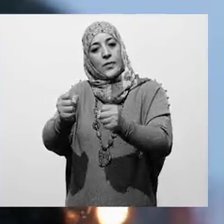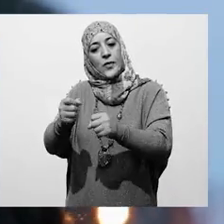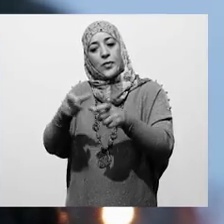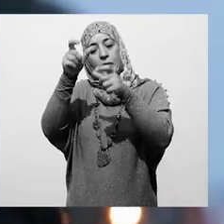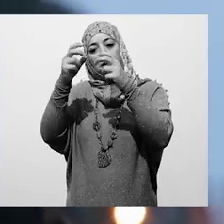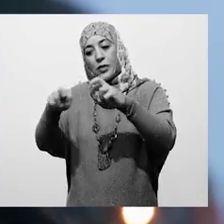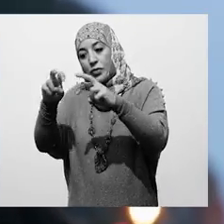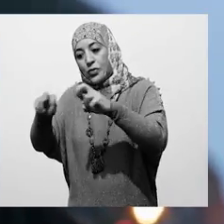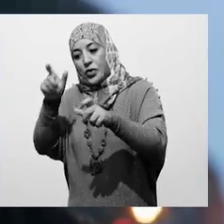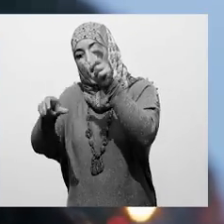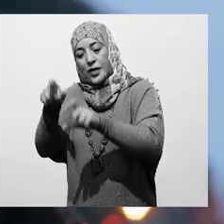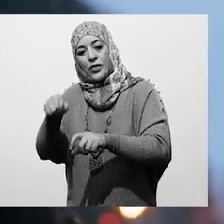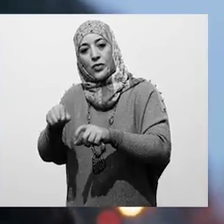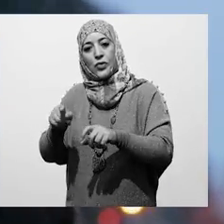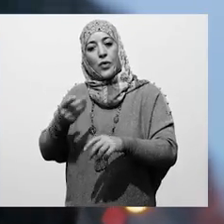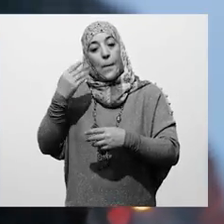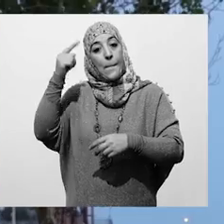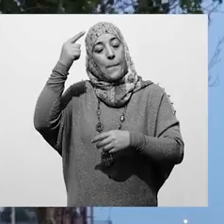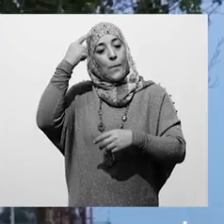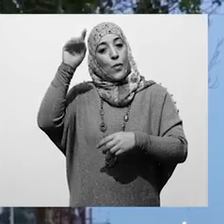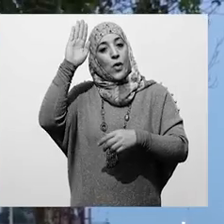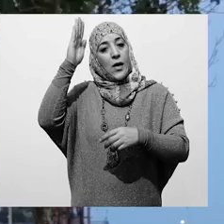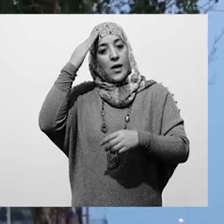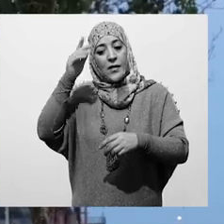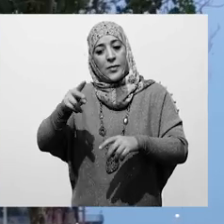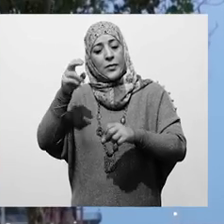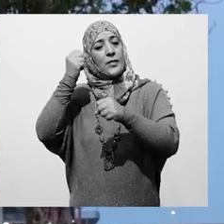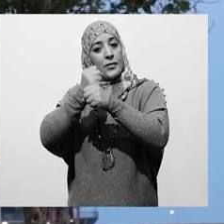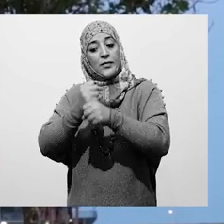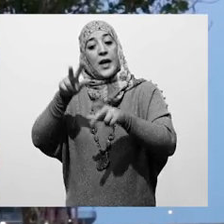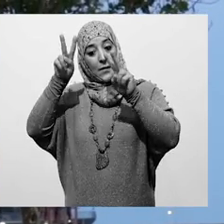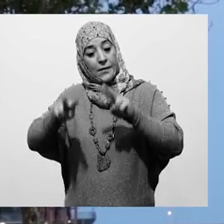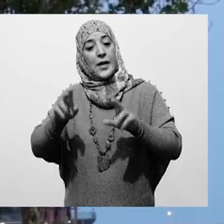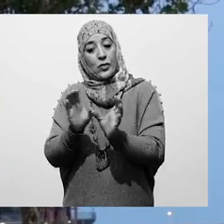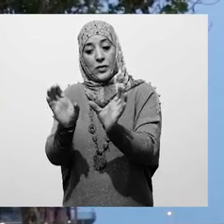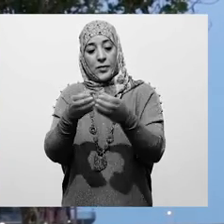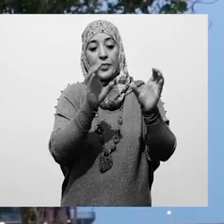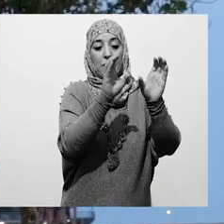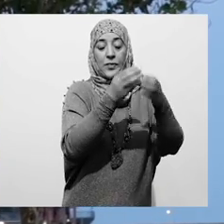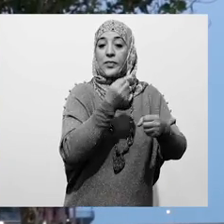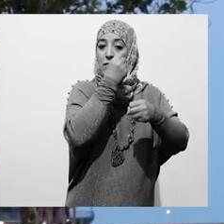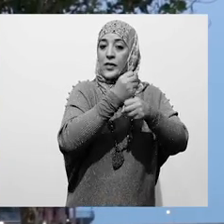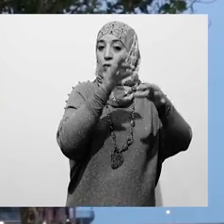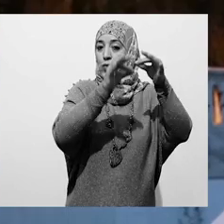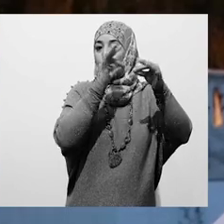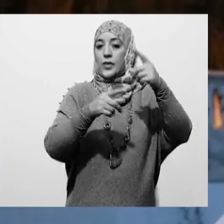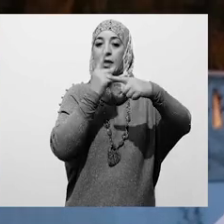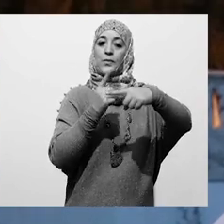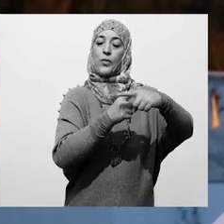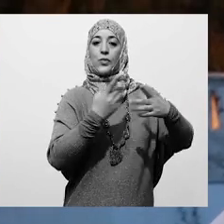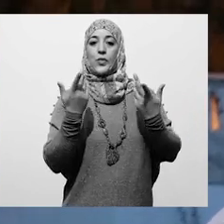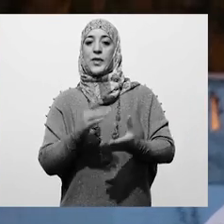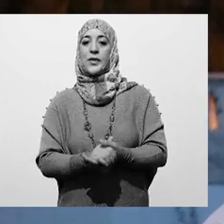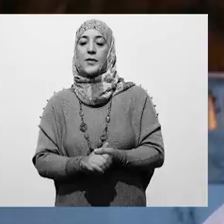capacités des enquêteurs afin de pouvoir faire un réel travail d'équipe pour avoir une meilleure qualité des